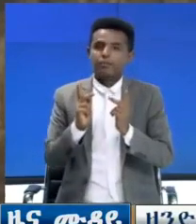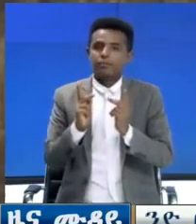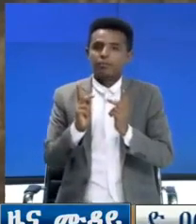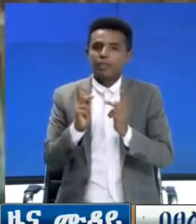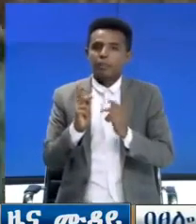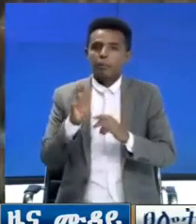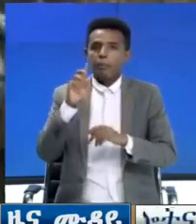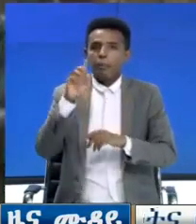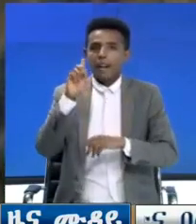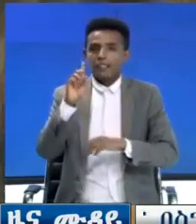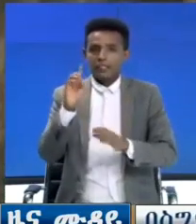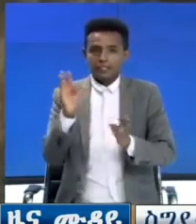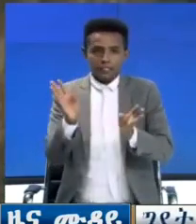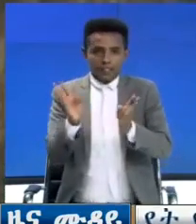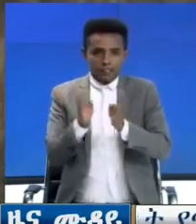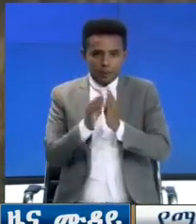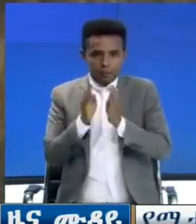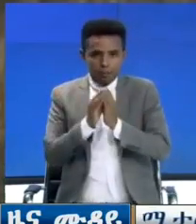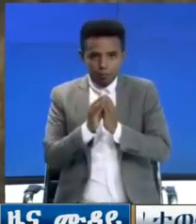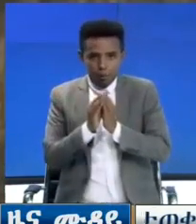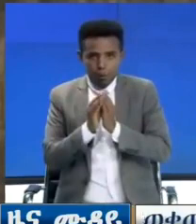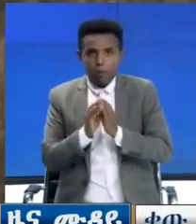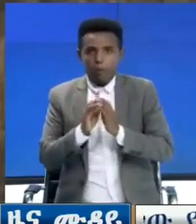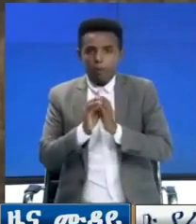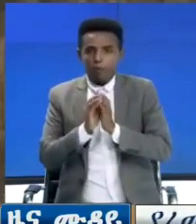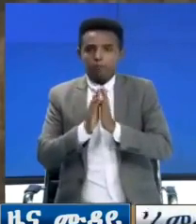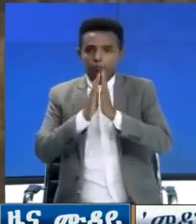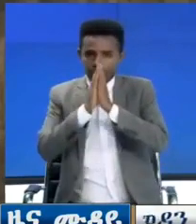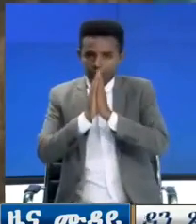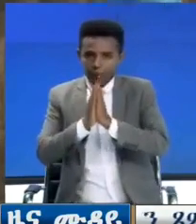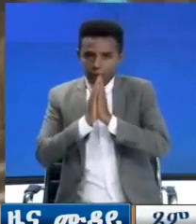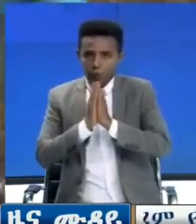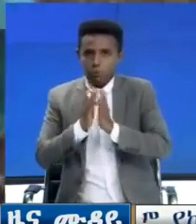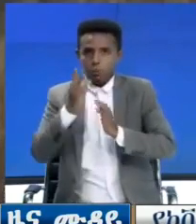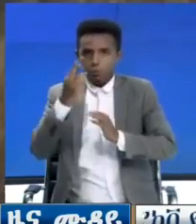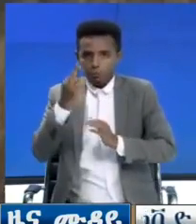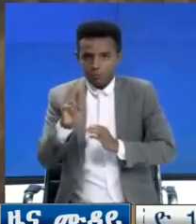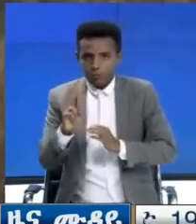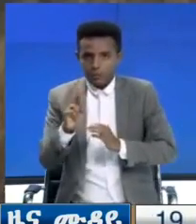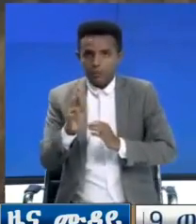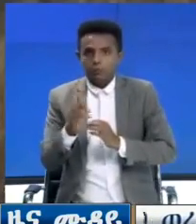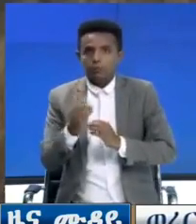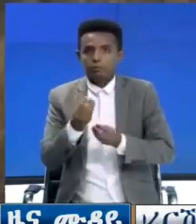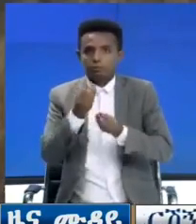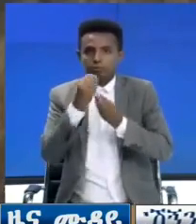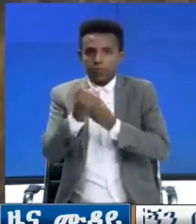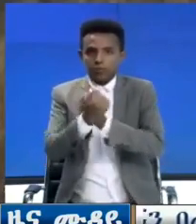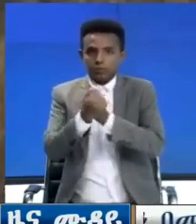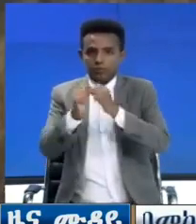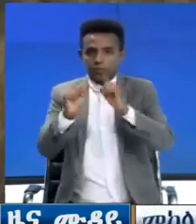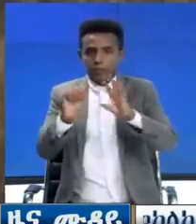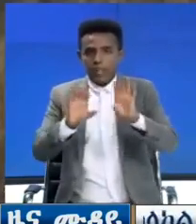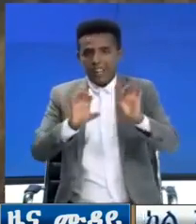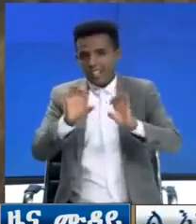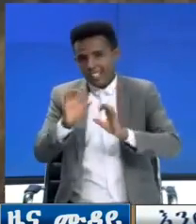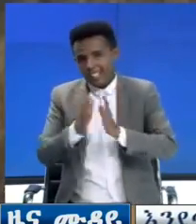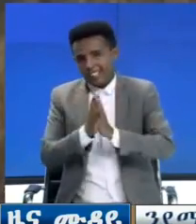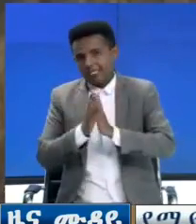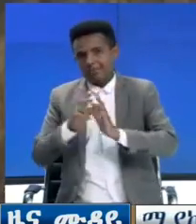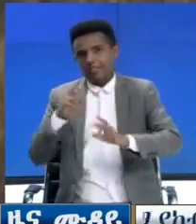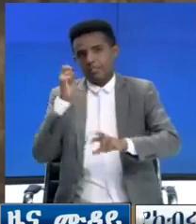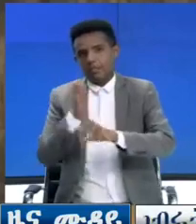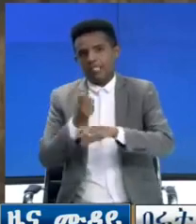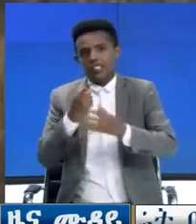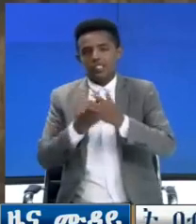በአንድ ተሰብስቦ መስገድ፣ በአንድ ተሰብስቦ ማፍጠር በተወሰነ ደረጃ ከቫይረሱ ጋር ችግር ስለሚፈጠር አሁን